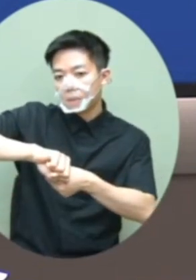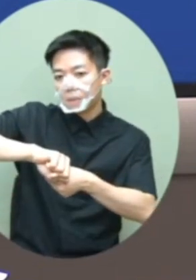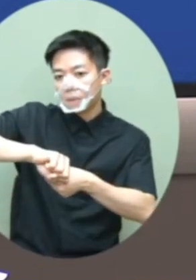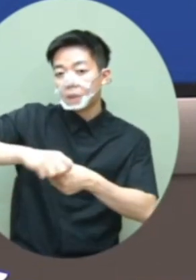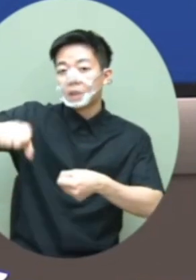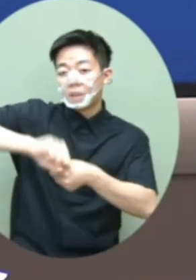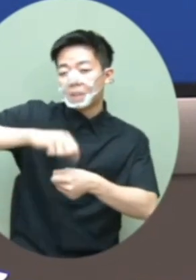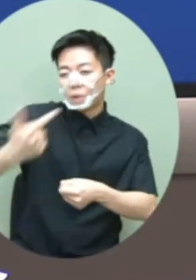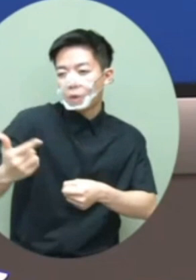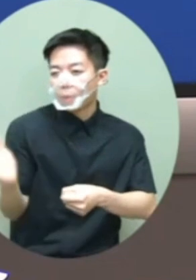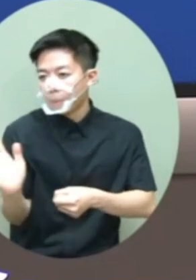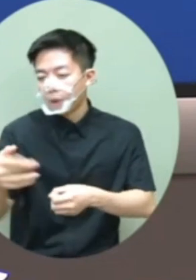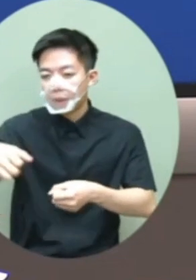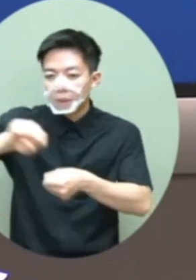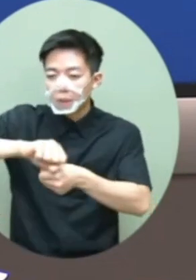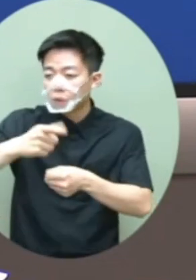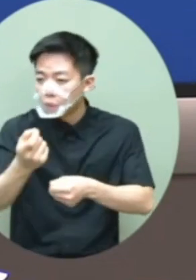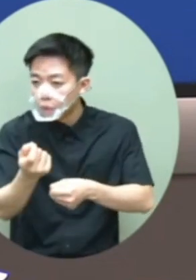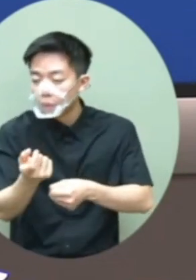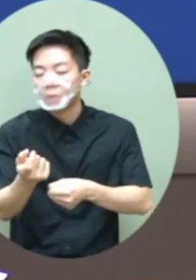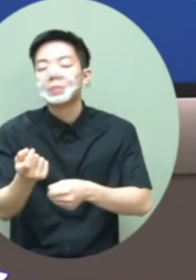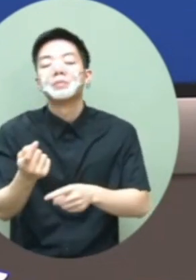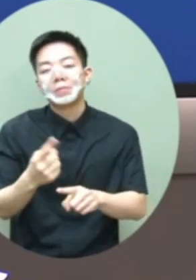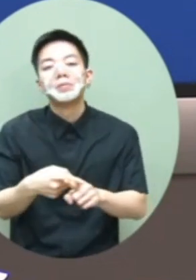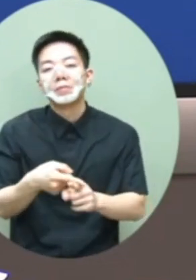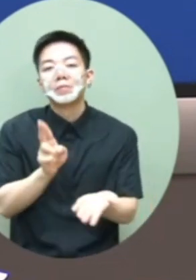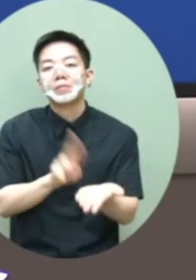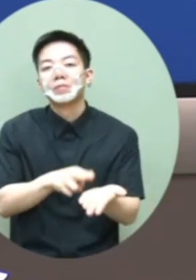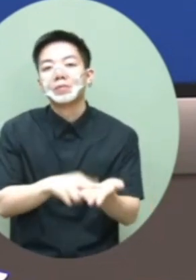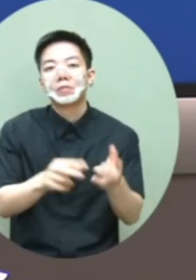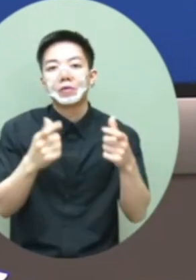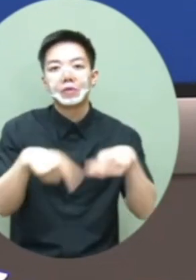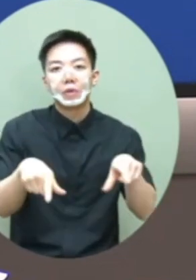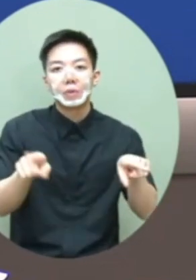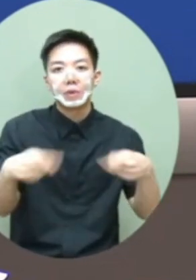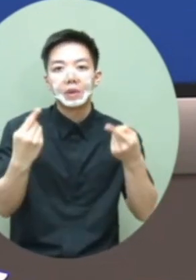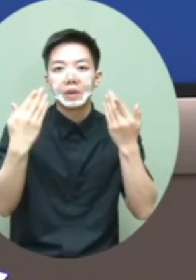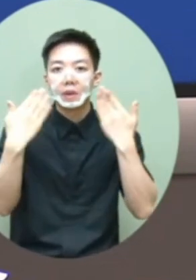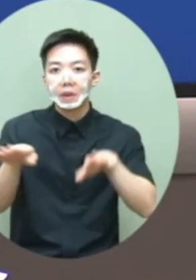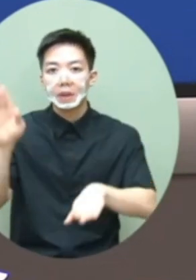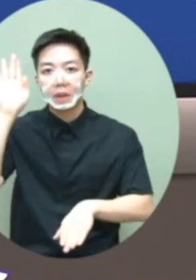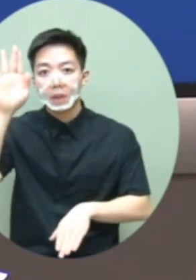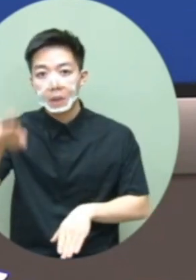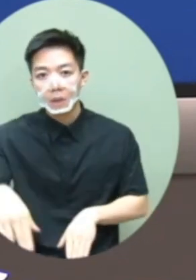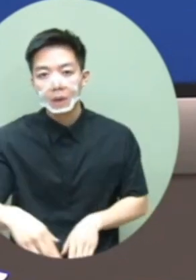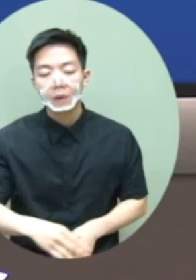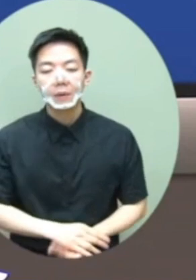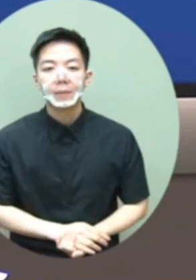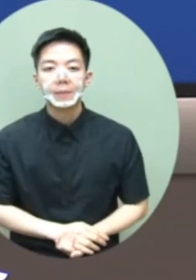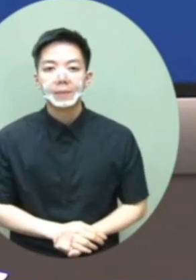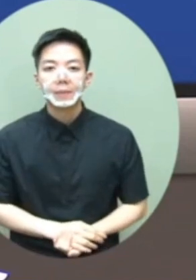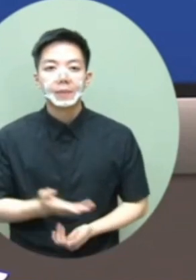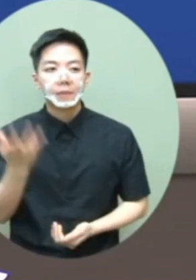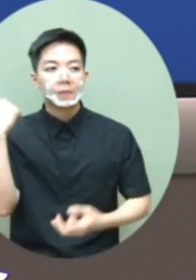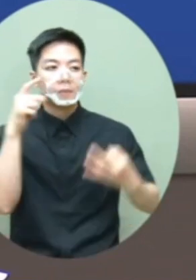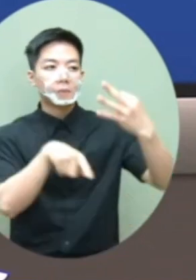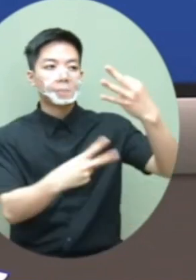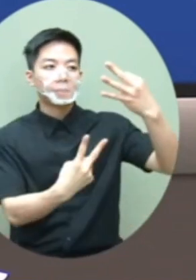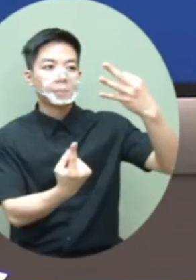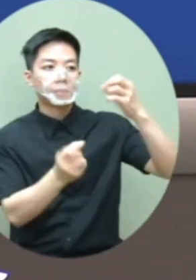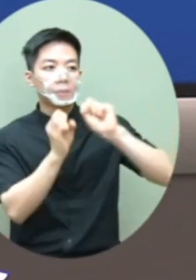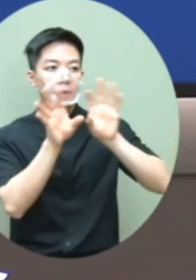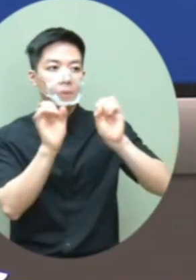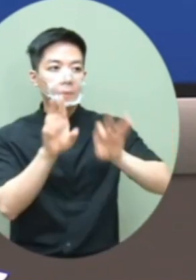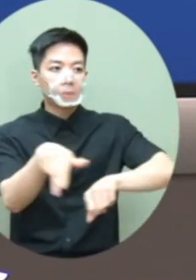大嘅升幅咧，咁我哋更加有信心咧，喺復活節假期之後咧，就可以按住我3月21日公布